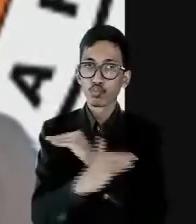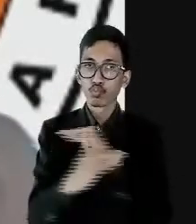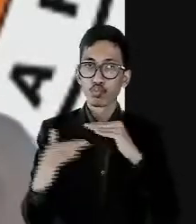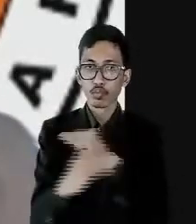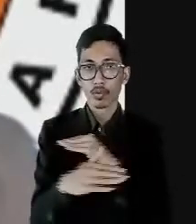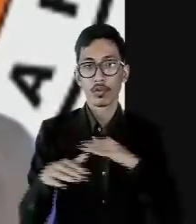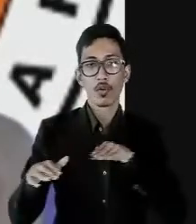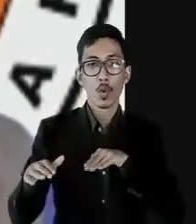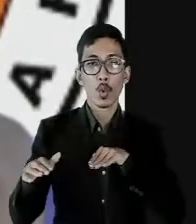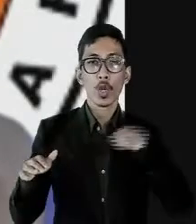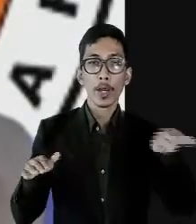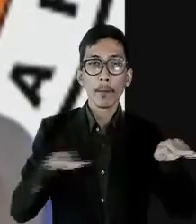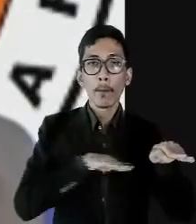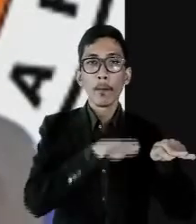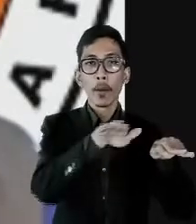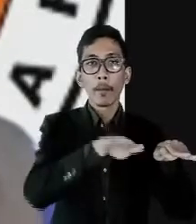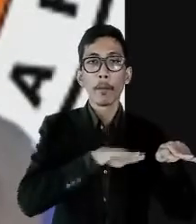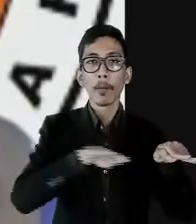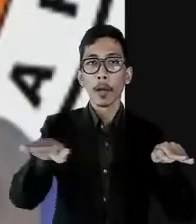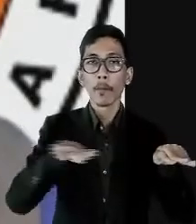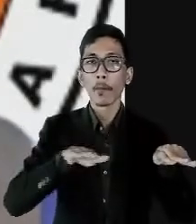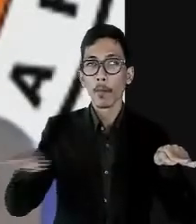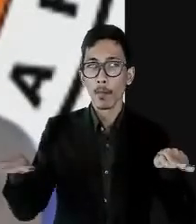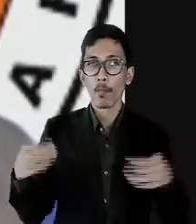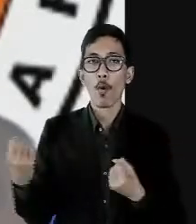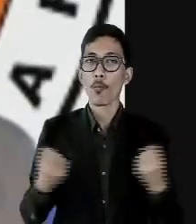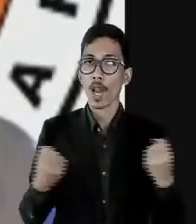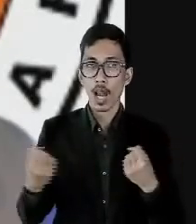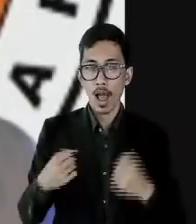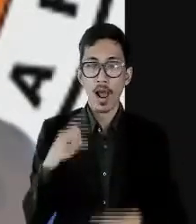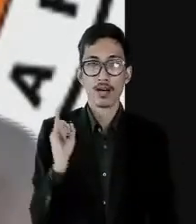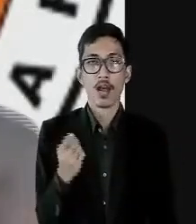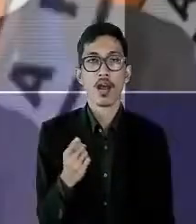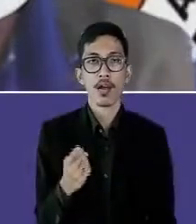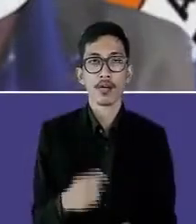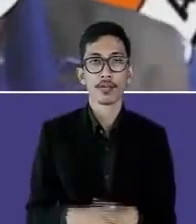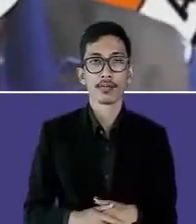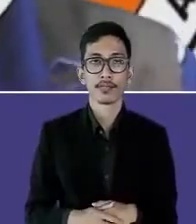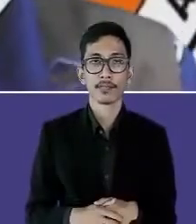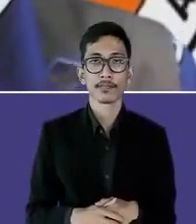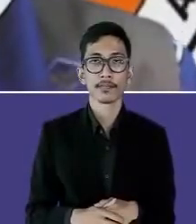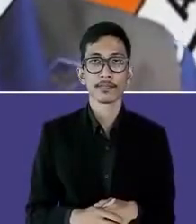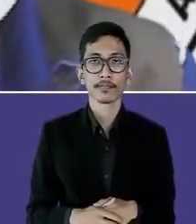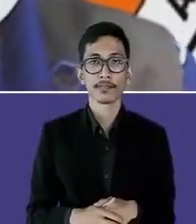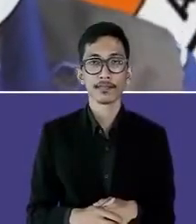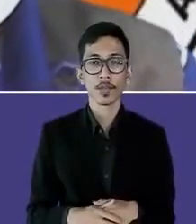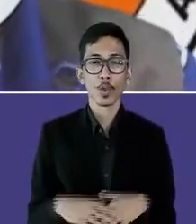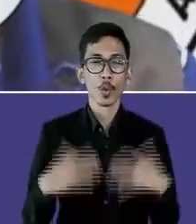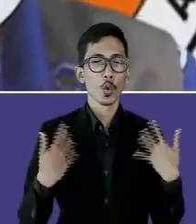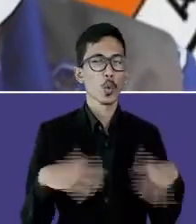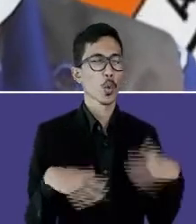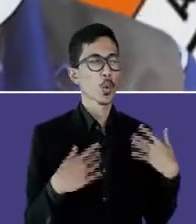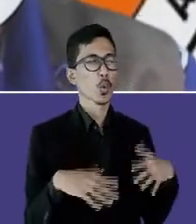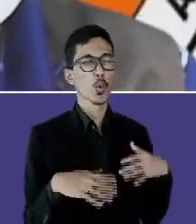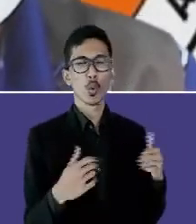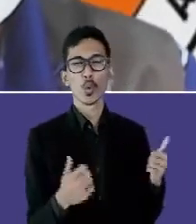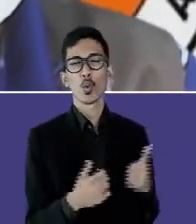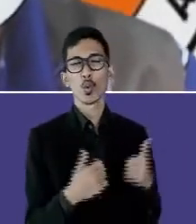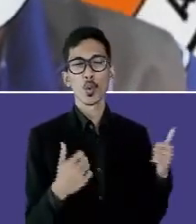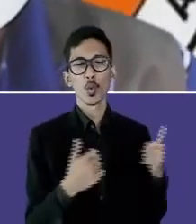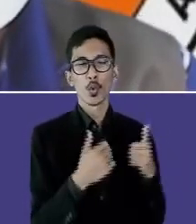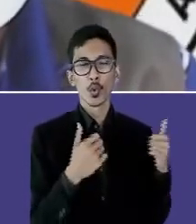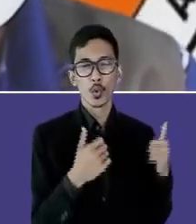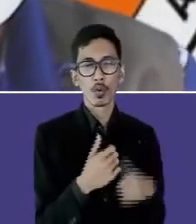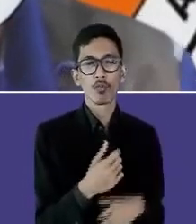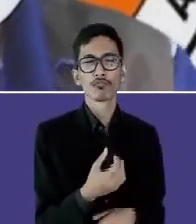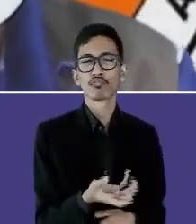di tempat-tempat yang ramai. Demikian Pak Troy. Wah, luar biasa ya kalau mendengarkan apa yang disampaikan oleh